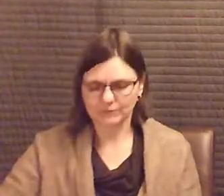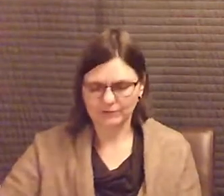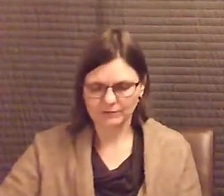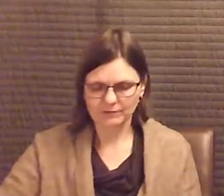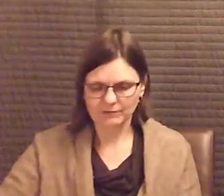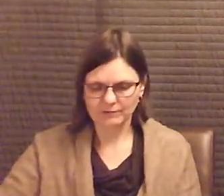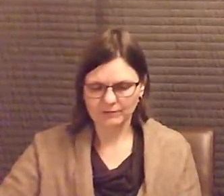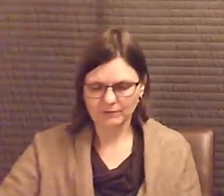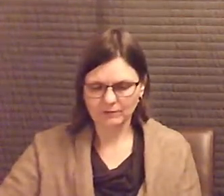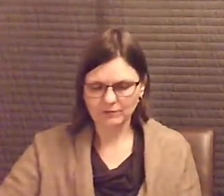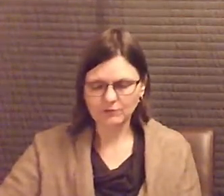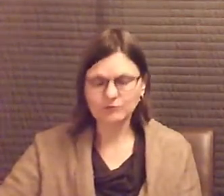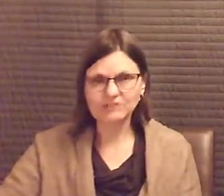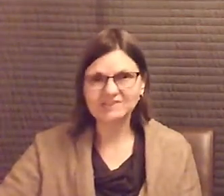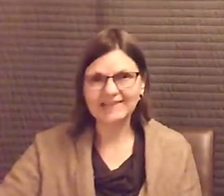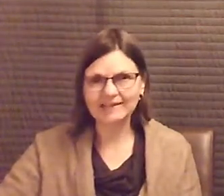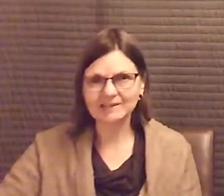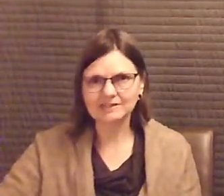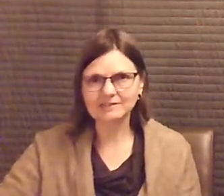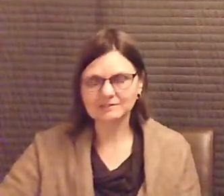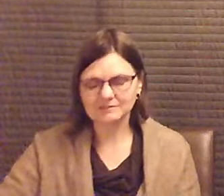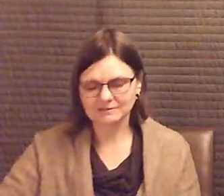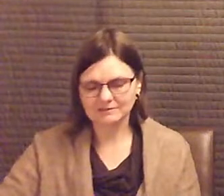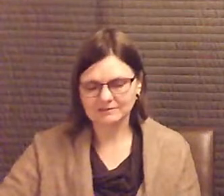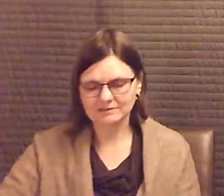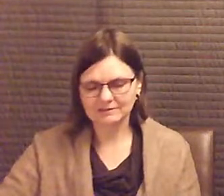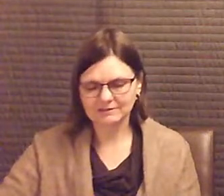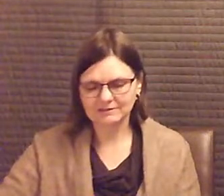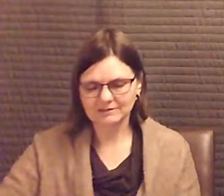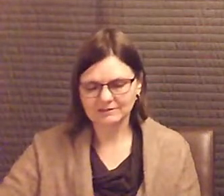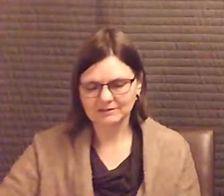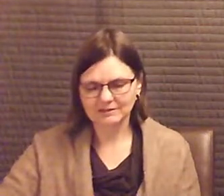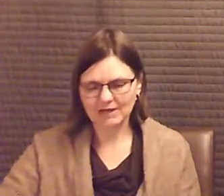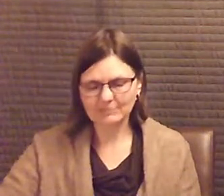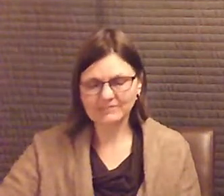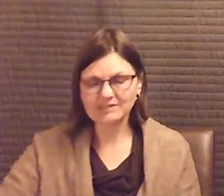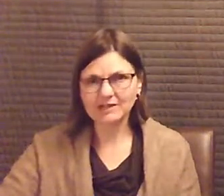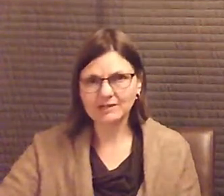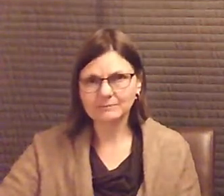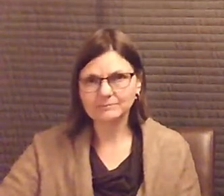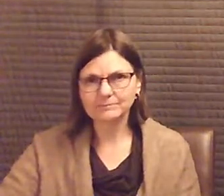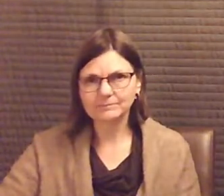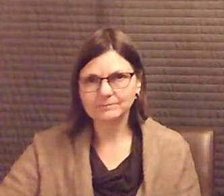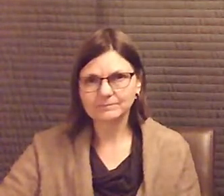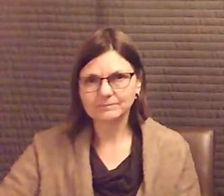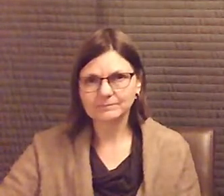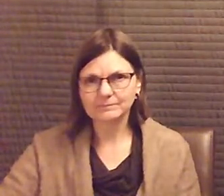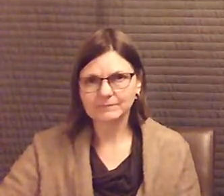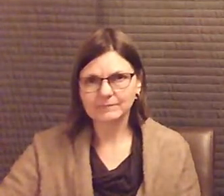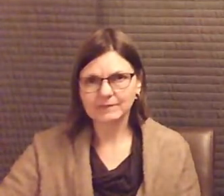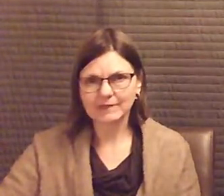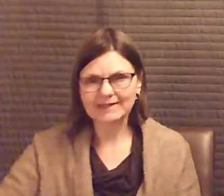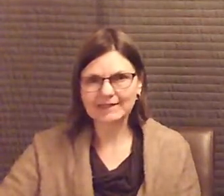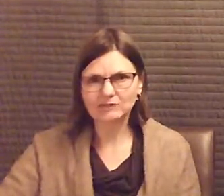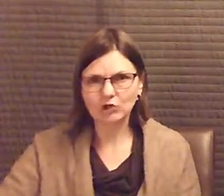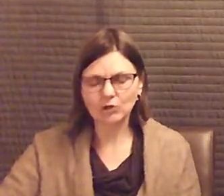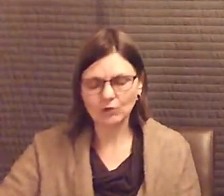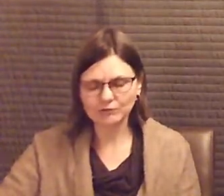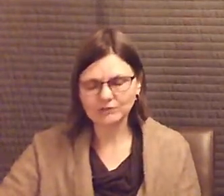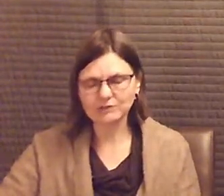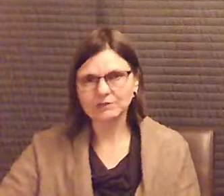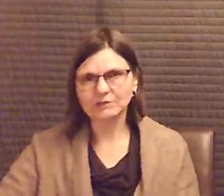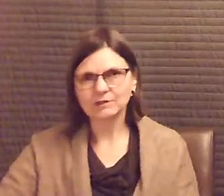the original green in het originele grieks up is thea apostille naar believen niet